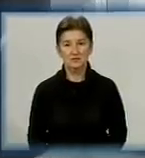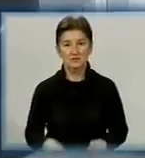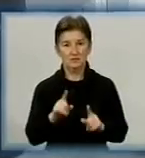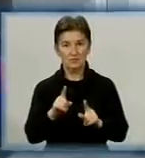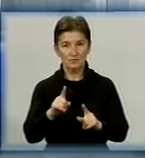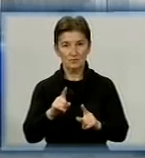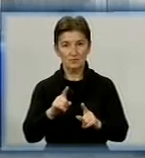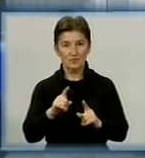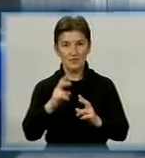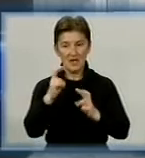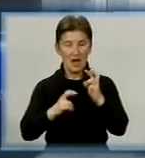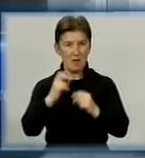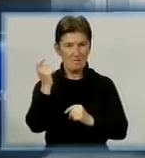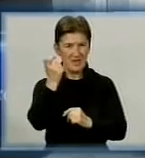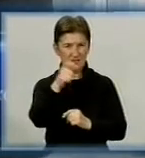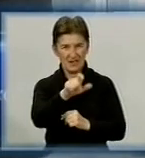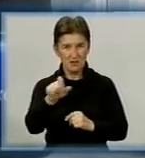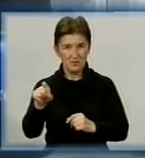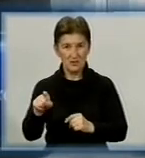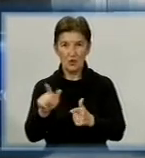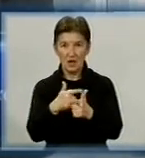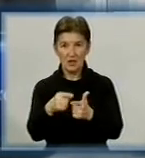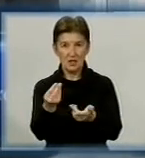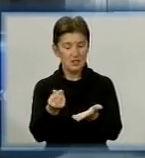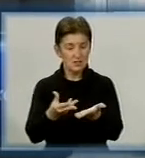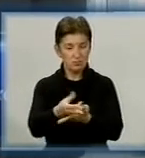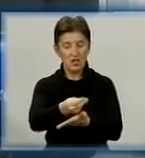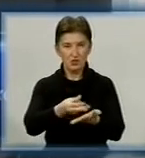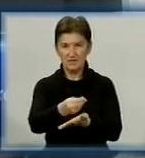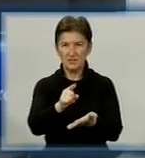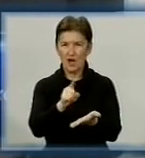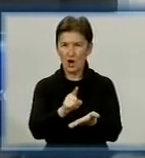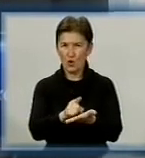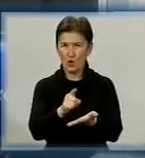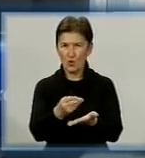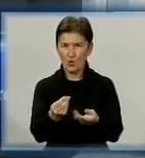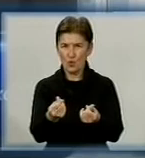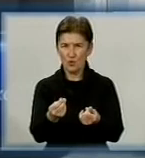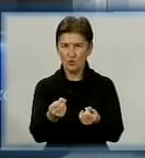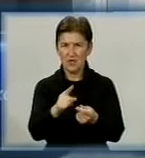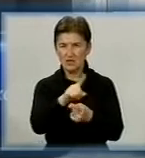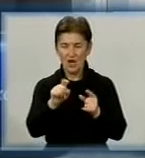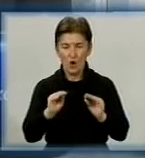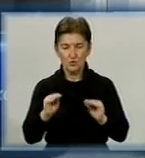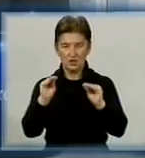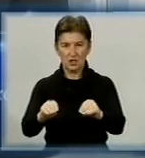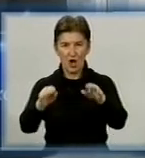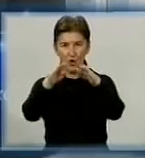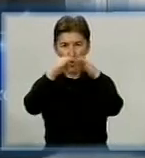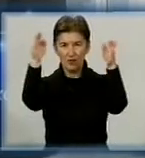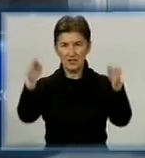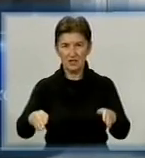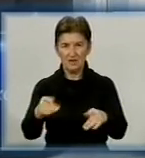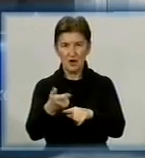Підприємці міста не проти реконструкції, але сплачувати кошти за встановлення контейнерів, які в декілька разів перевищують